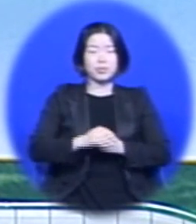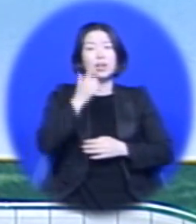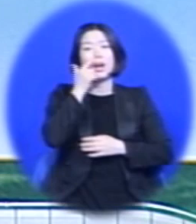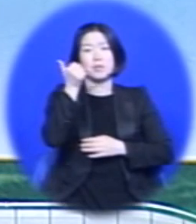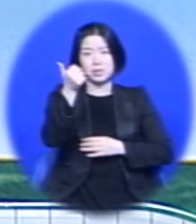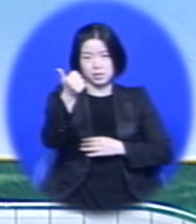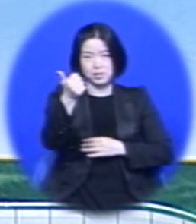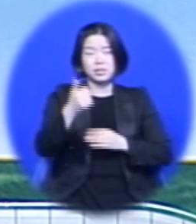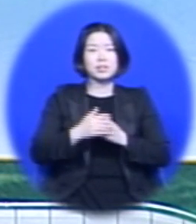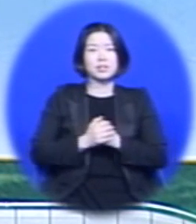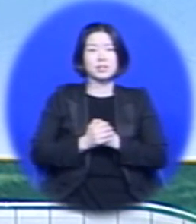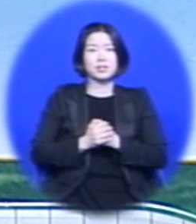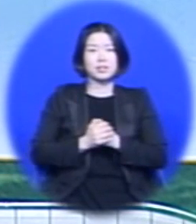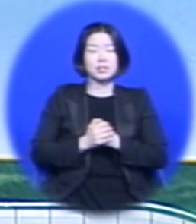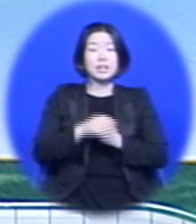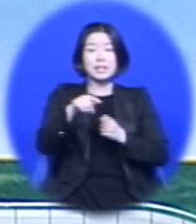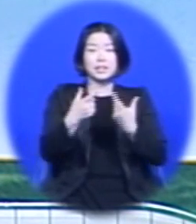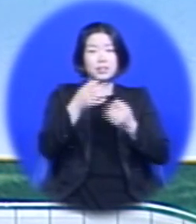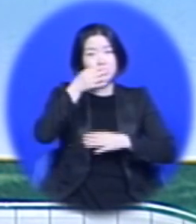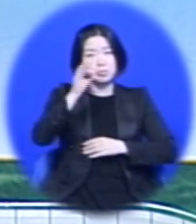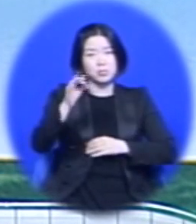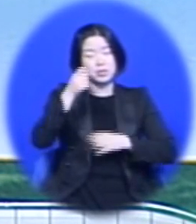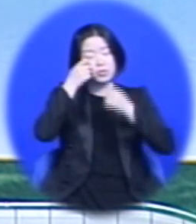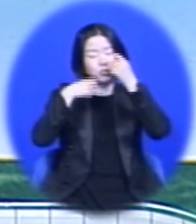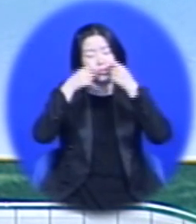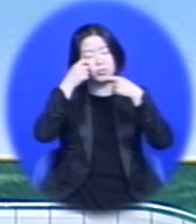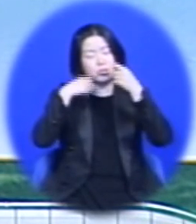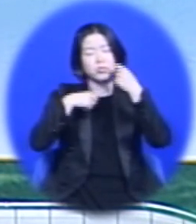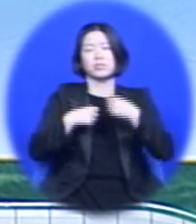아버지 그렇게 부르면서 우는 거예요.